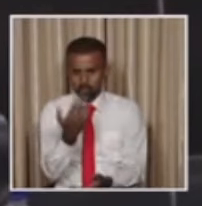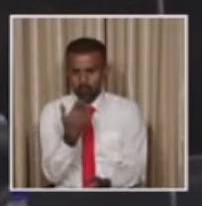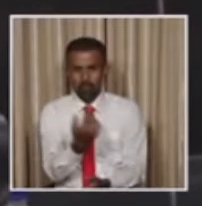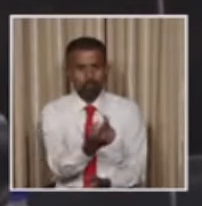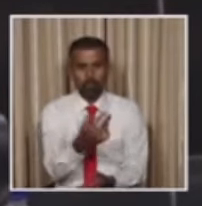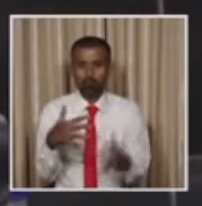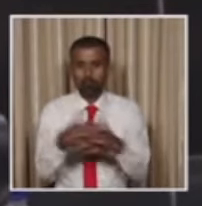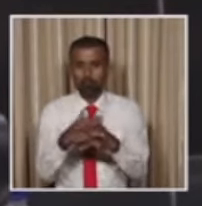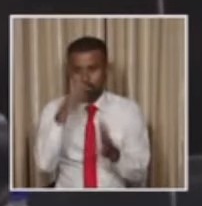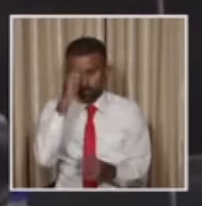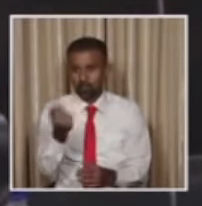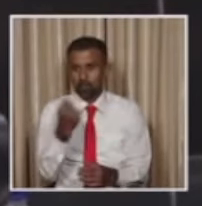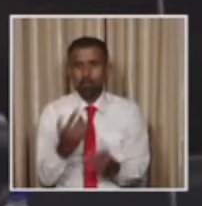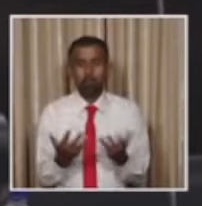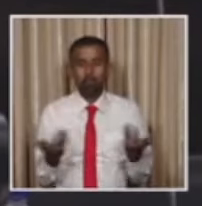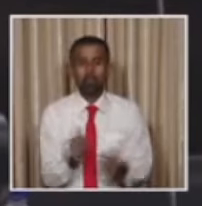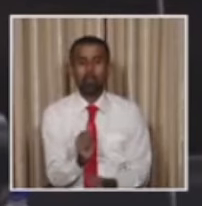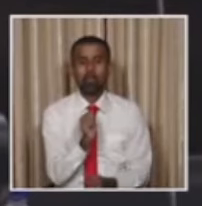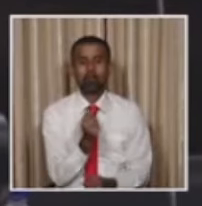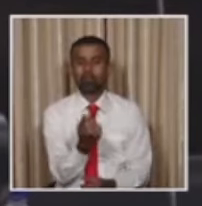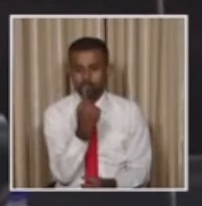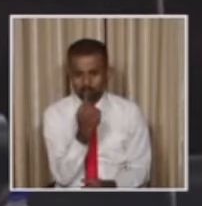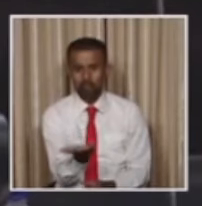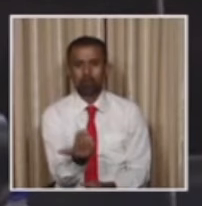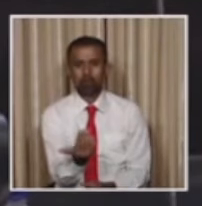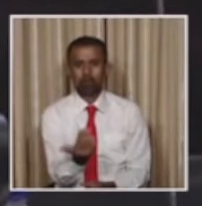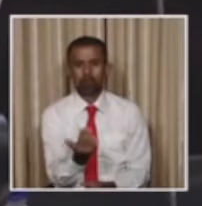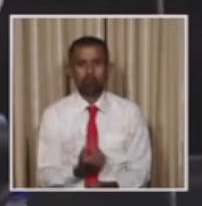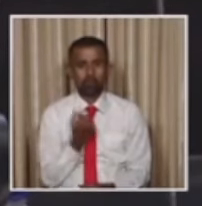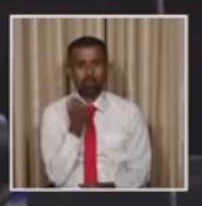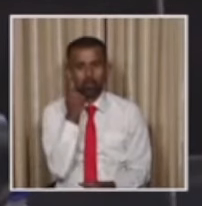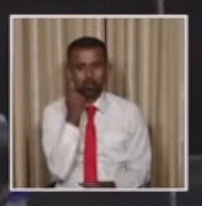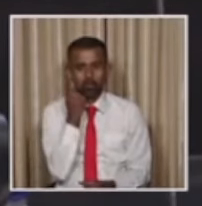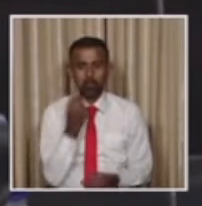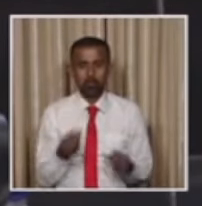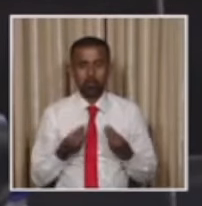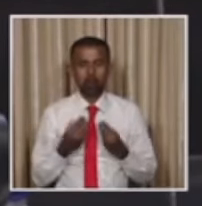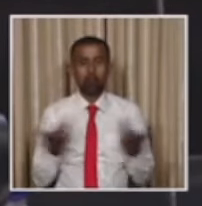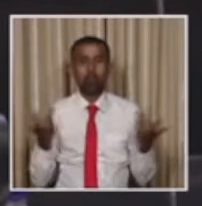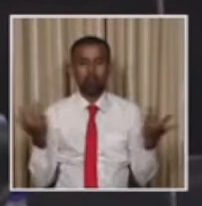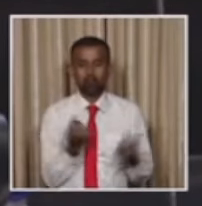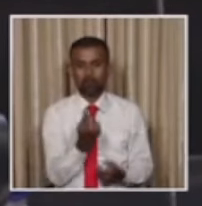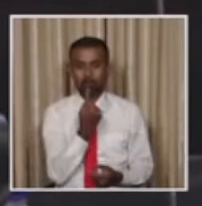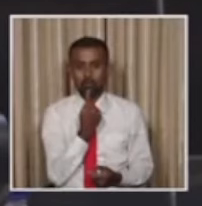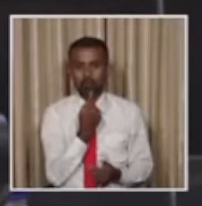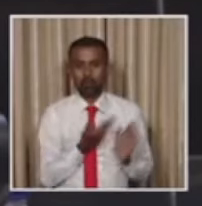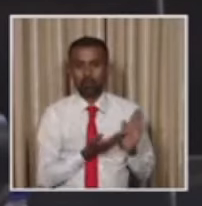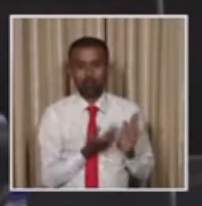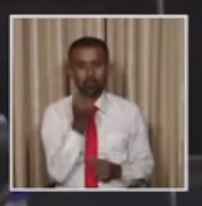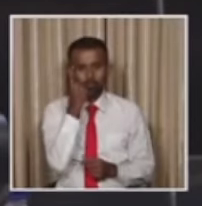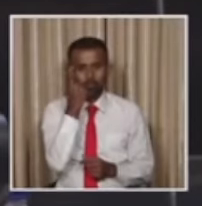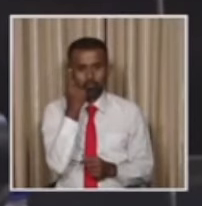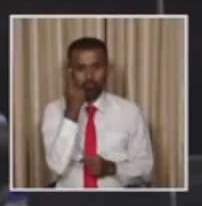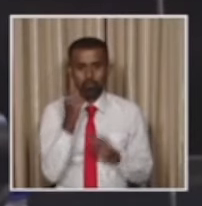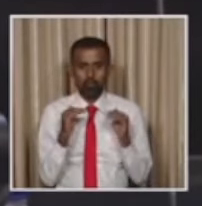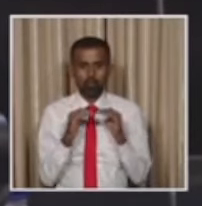අමතුමා කියන්න, ඇයි මේක කරන්න බැරි? දැන් මේ යෝජනාව එකක් අක් බාර ගන්න බැරිලු. දැන් මෙතන තියෙන යෝජනාව